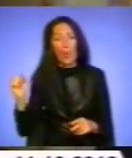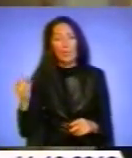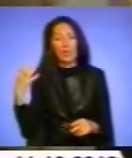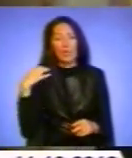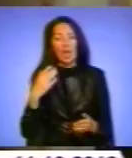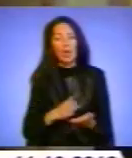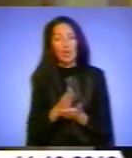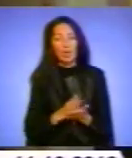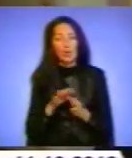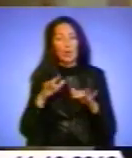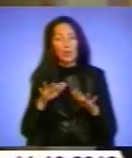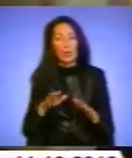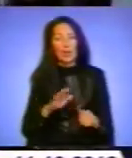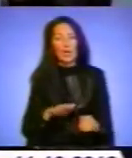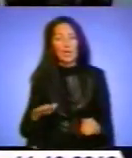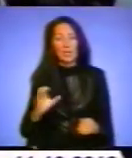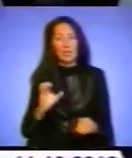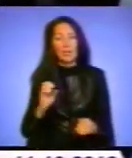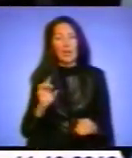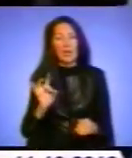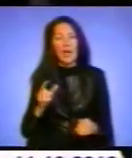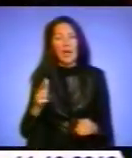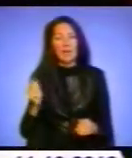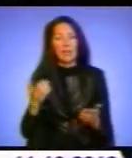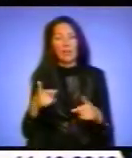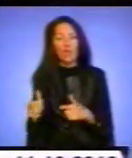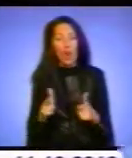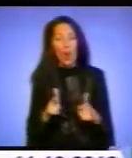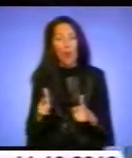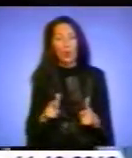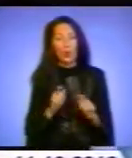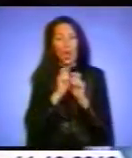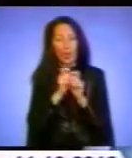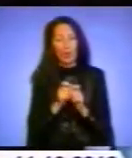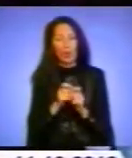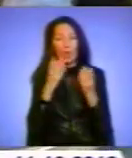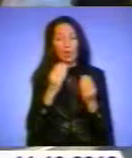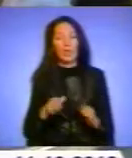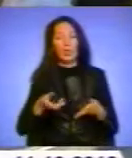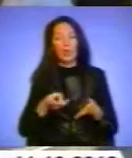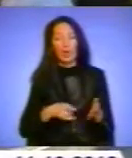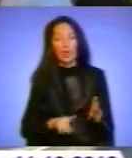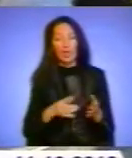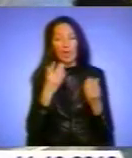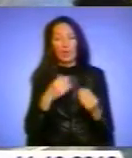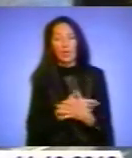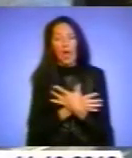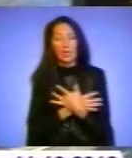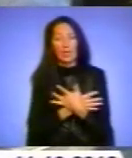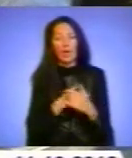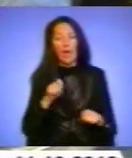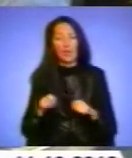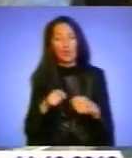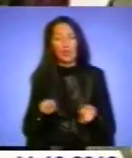обласної державної адміністрації Степан Герасимів, уже готує подарунки на день народження і день ангела-похресника – велосипед і лижі.